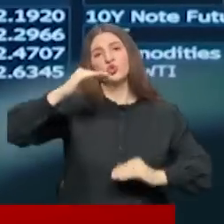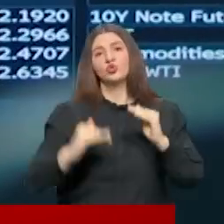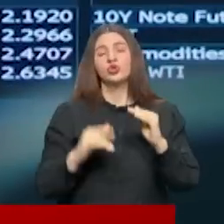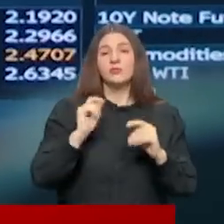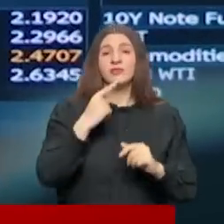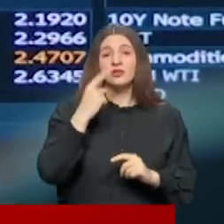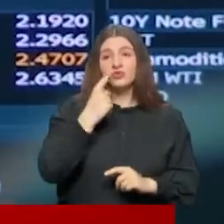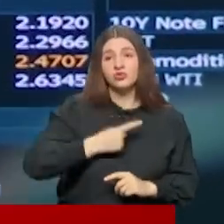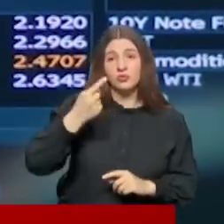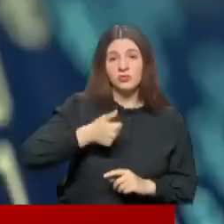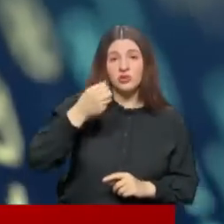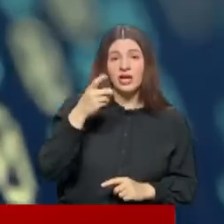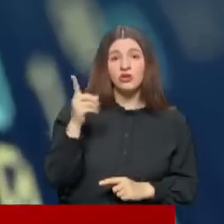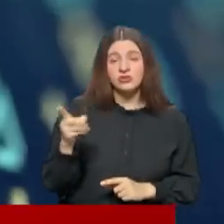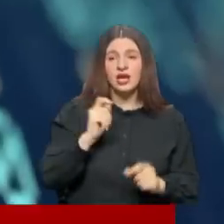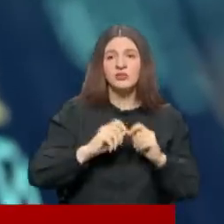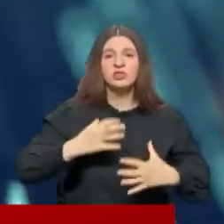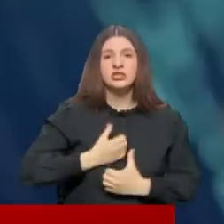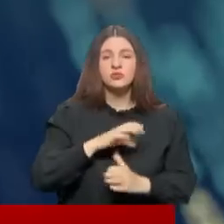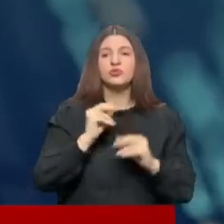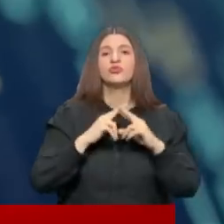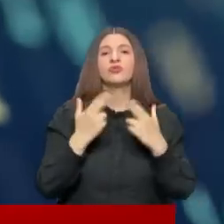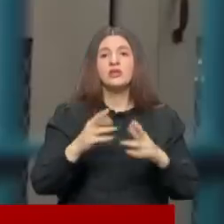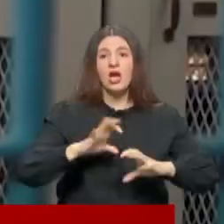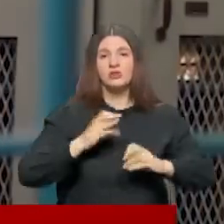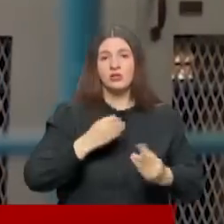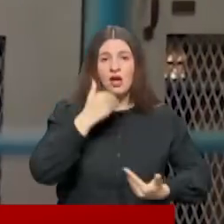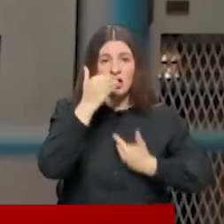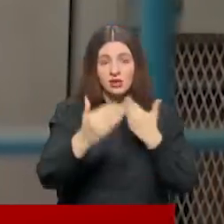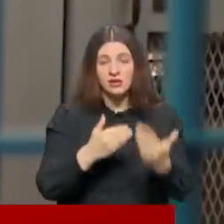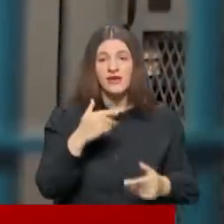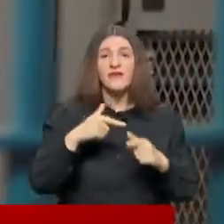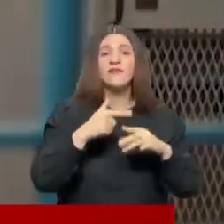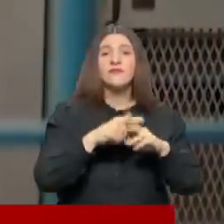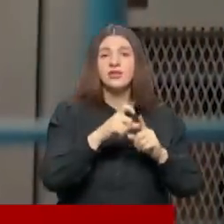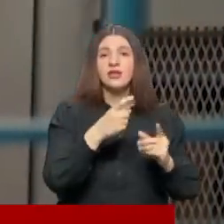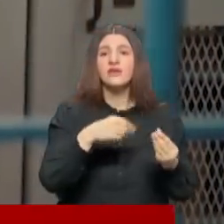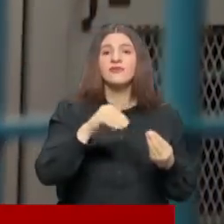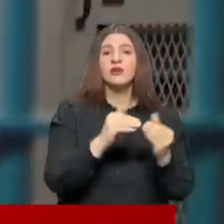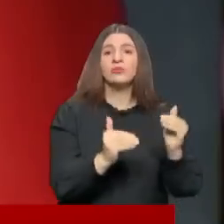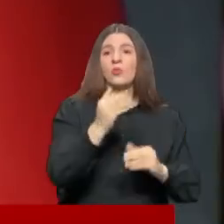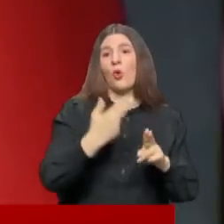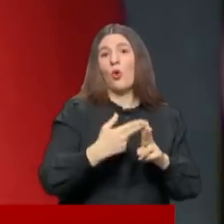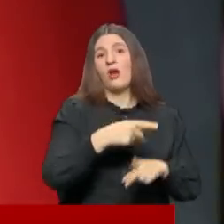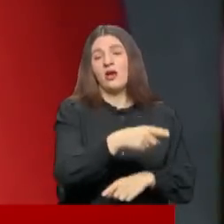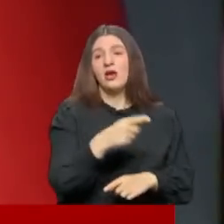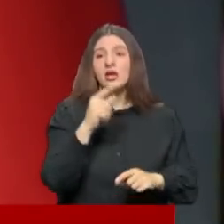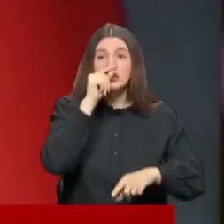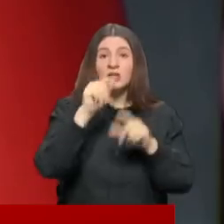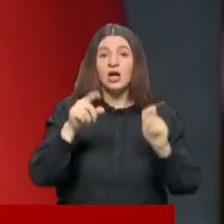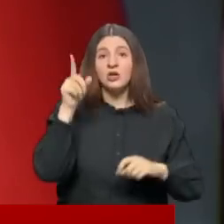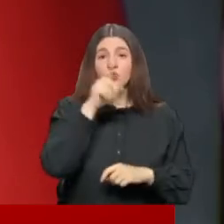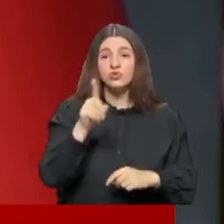diyen Cumhurbaşkanı Erdoğan ise ekonomik krizin tüm dünyayı etkilediğini anlatırken Fed'in faiz artırımını örnek gösterdi. Salgın